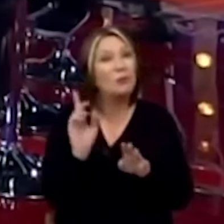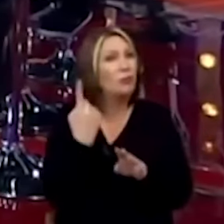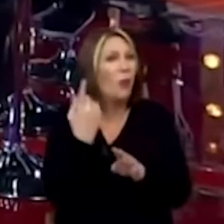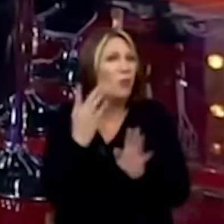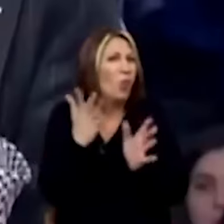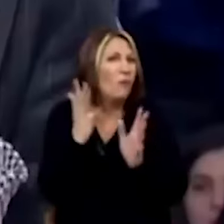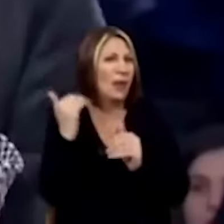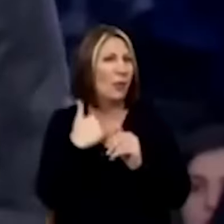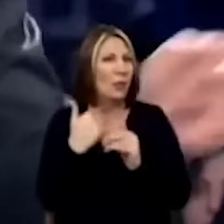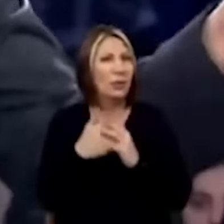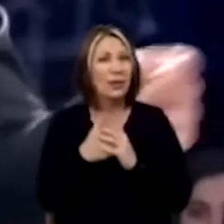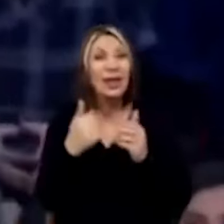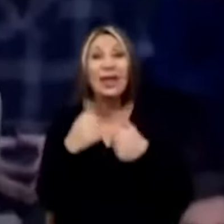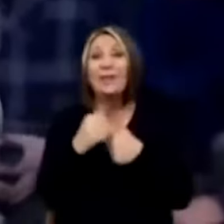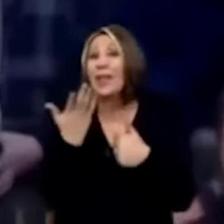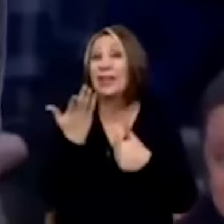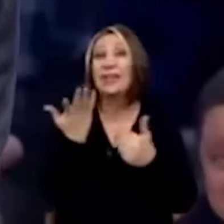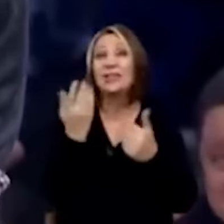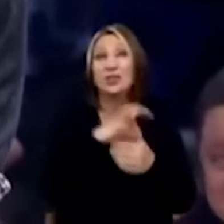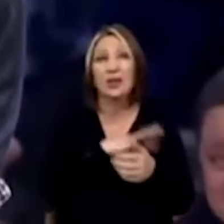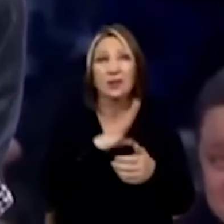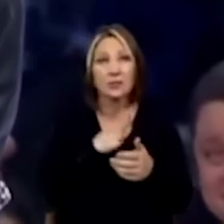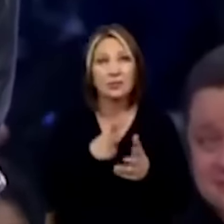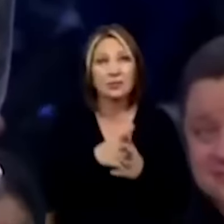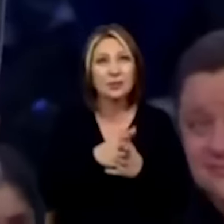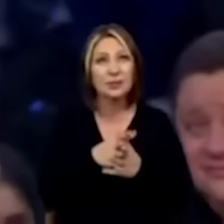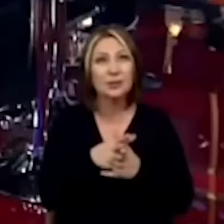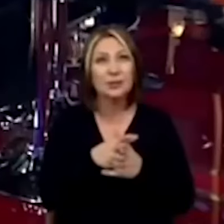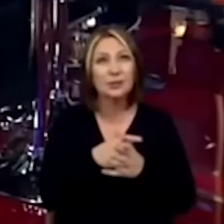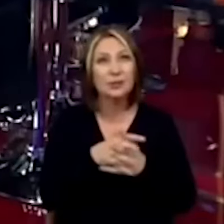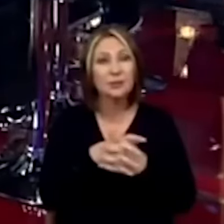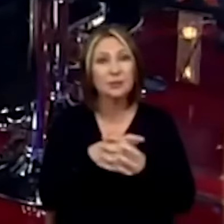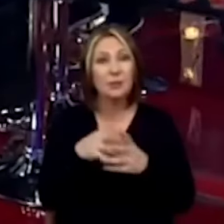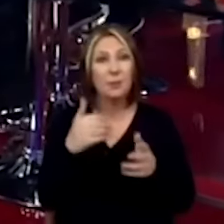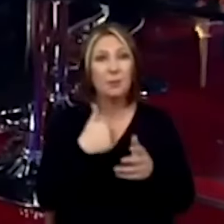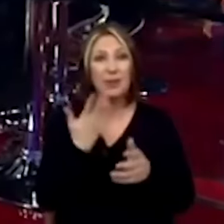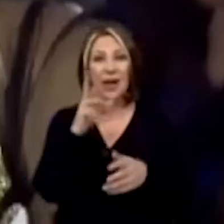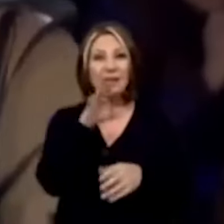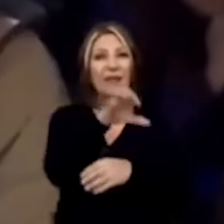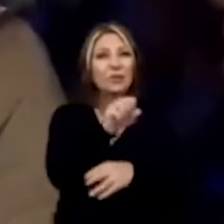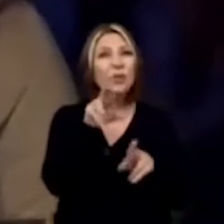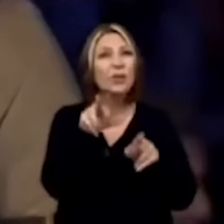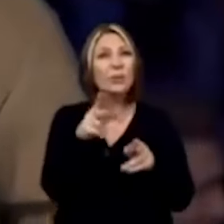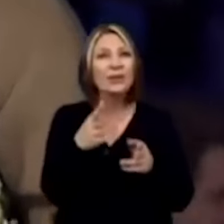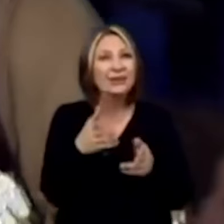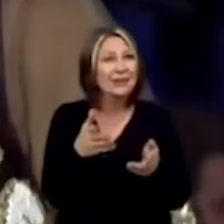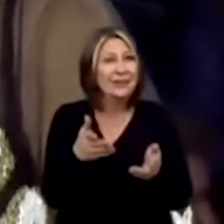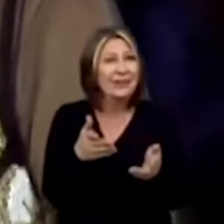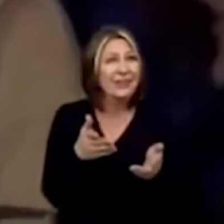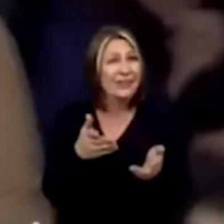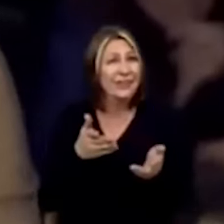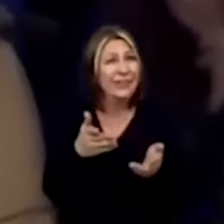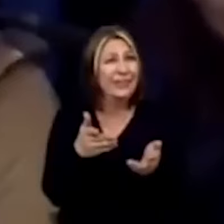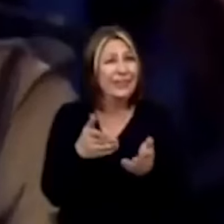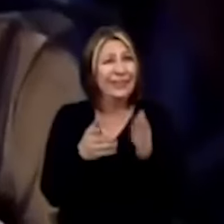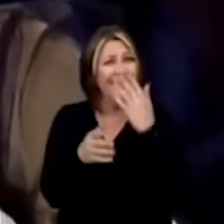geliyor. Evlilik nedir, ne işe yarar? Ya ben biraz şey gibi bakıyorum sanki rezervasyon gibi bir şey. Hani